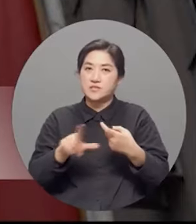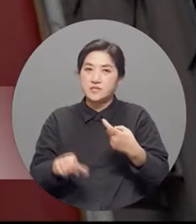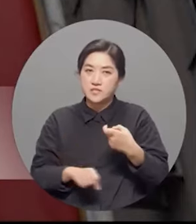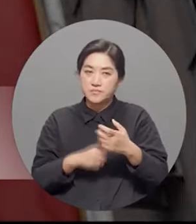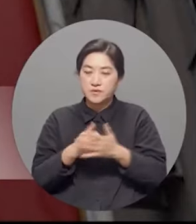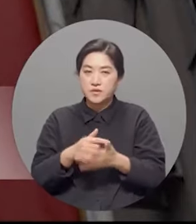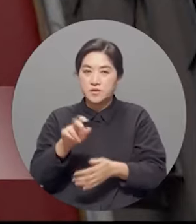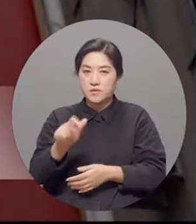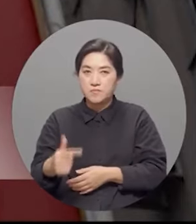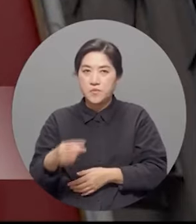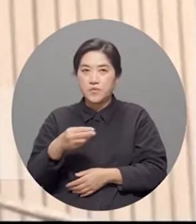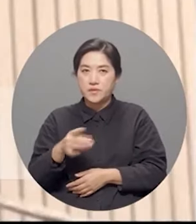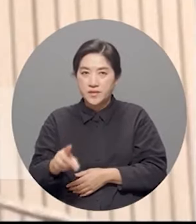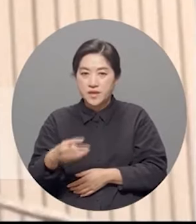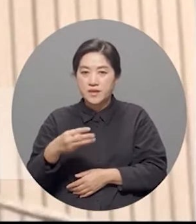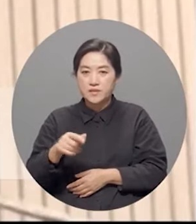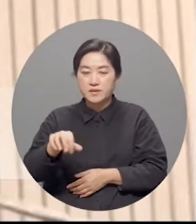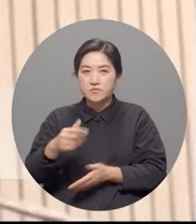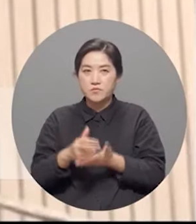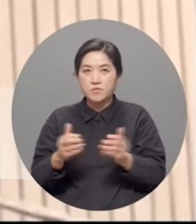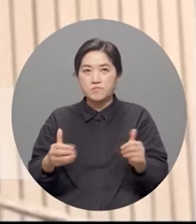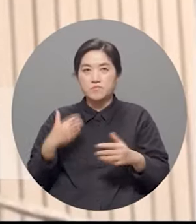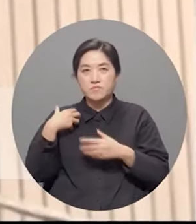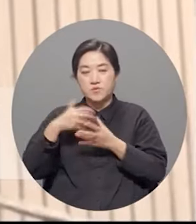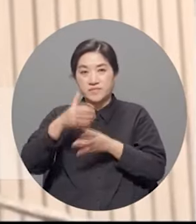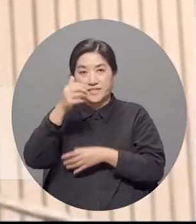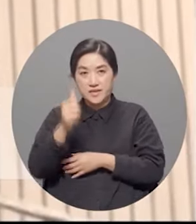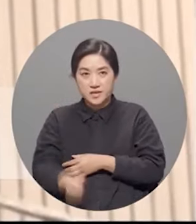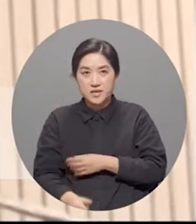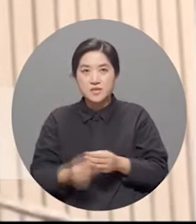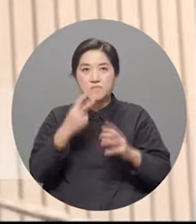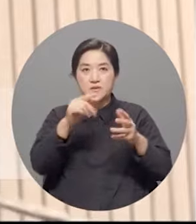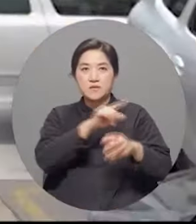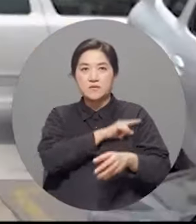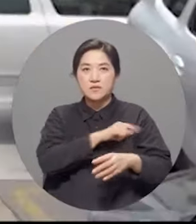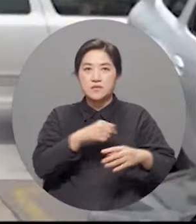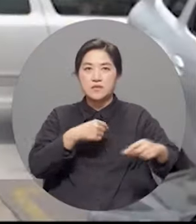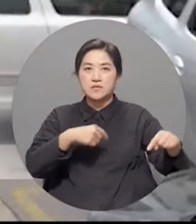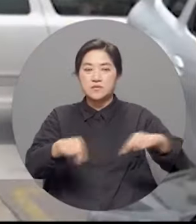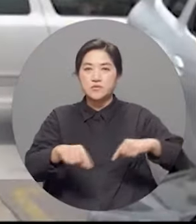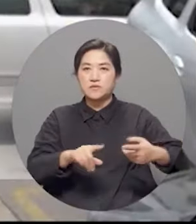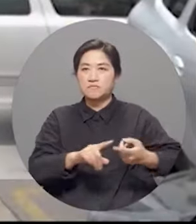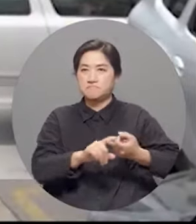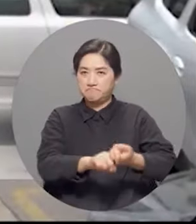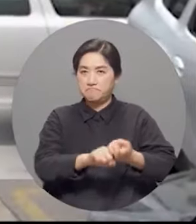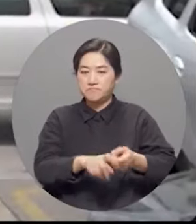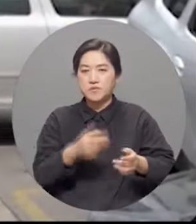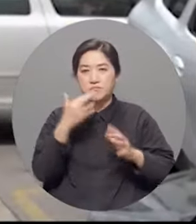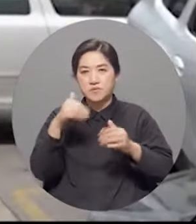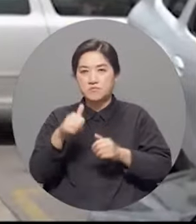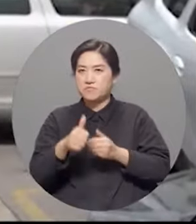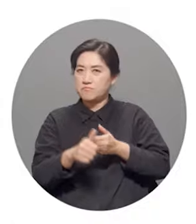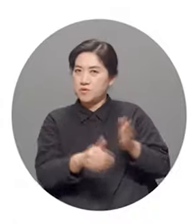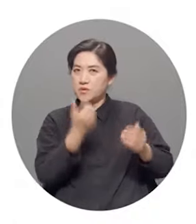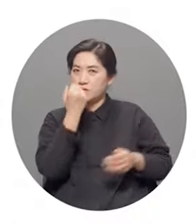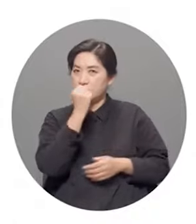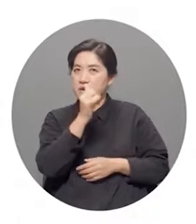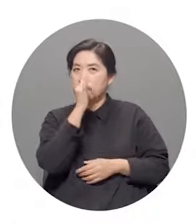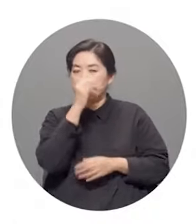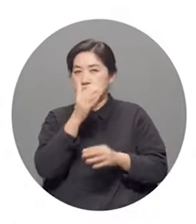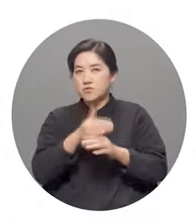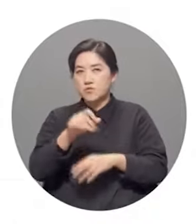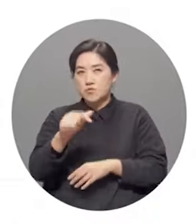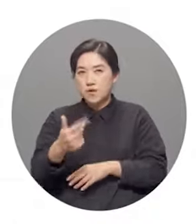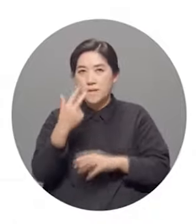몬테네그로 법무부 장관은 권 씨의 송환과 관련해 미국은 가장 중요한 대외정책 파트너라고 밝혀 미국행이 예상되었습니다. 권